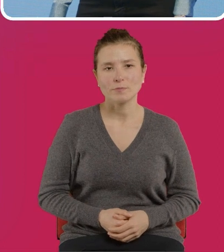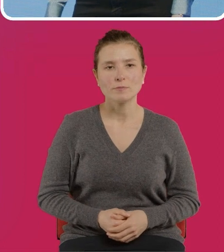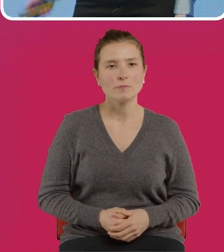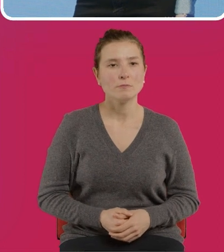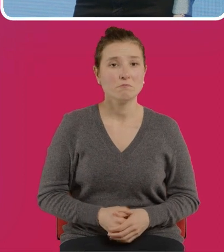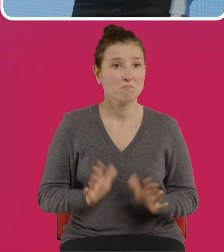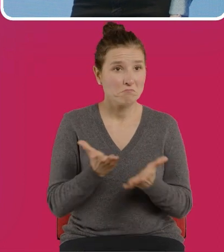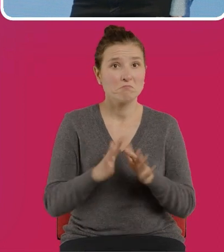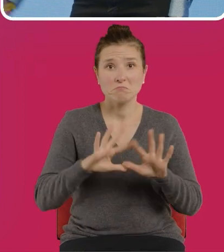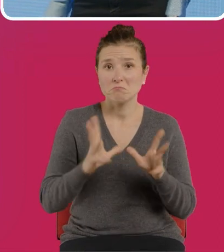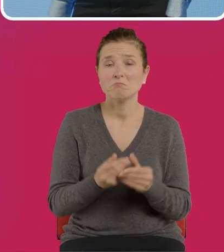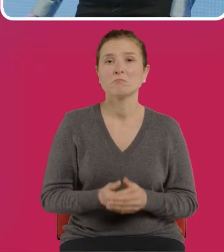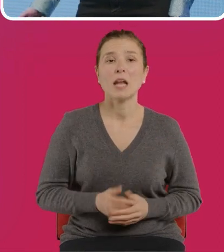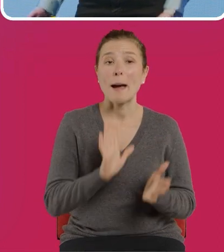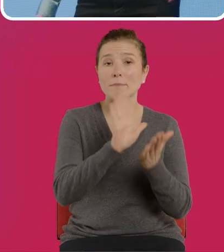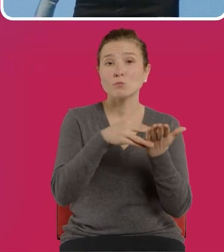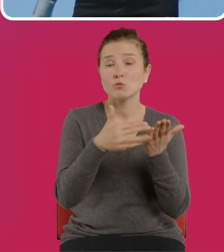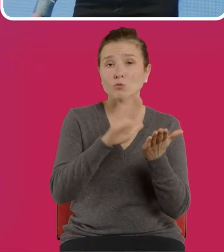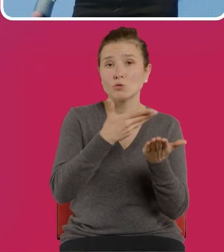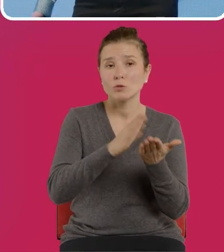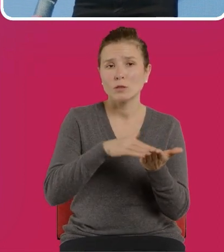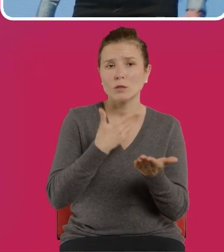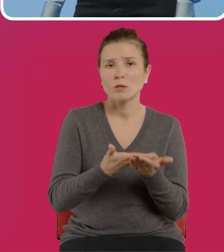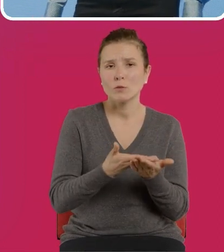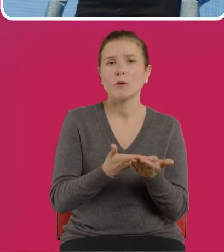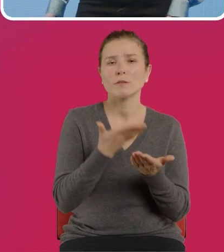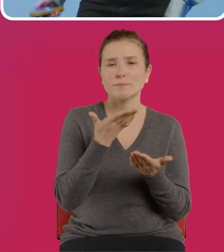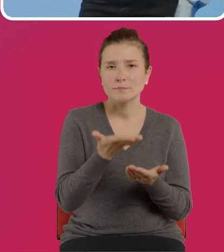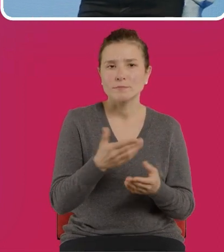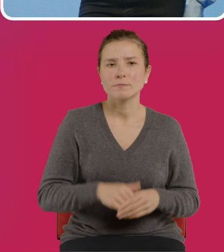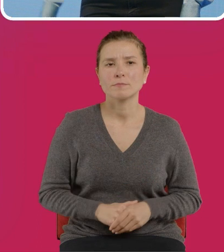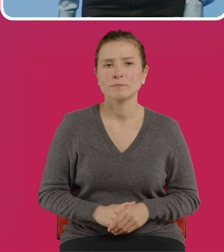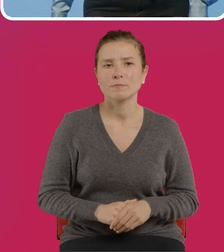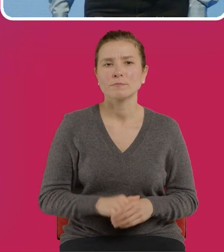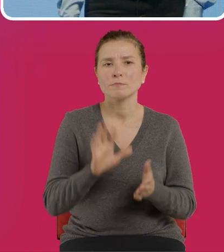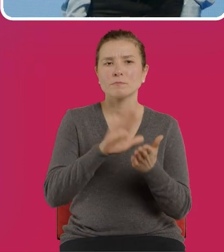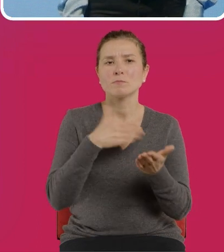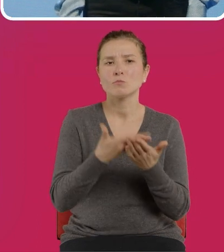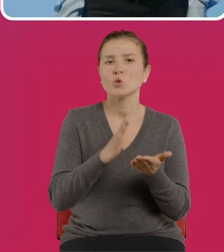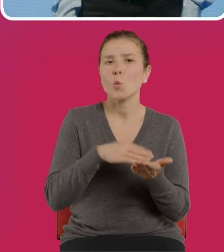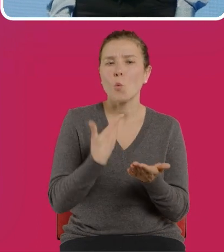I to wszystko. Jeżeli chodzi o przykłady, takie mała kryptoreklama, a jeżeli chodzi o przykłady